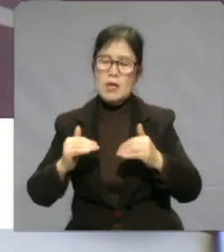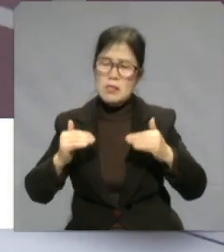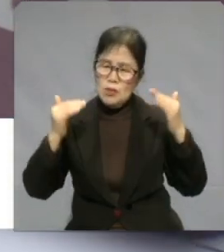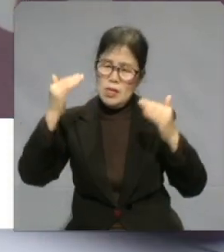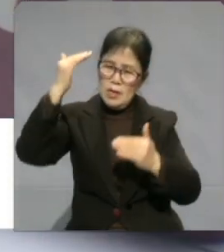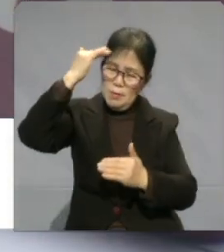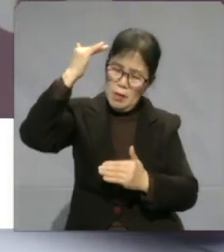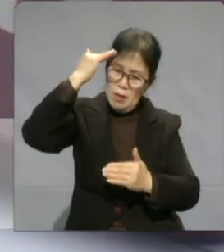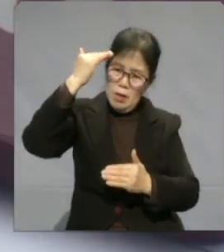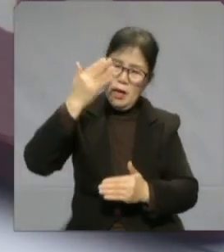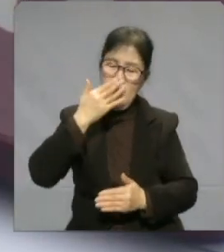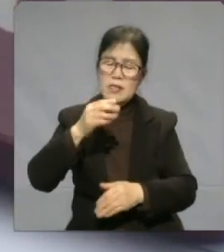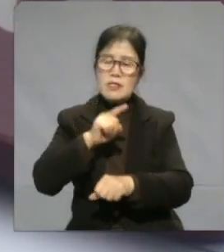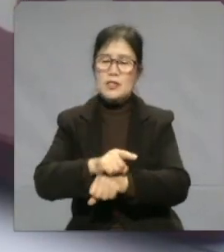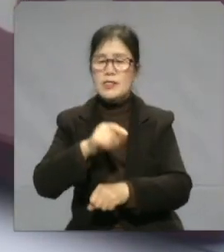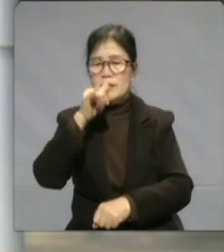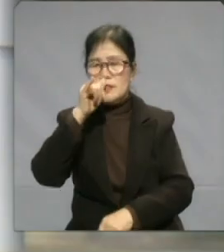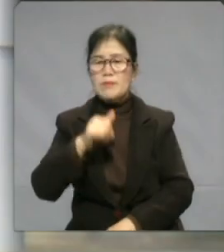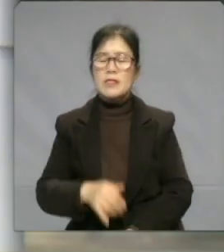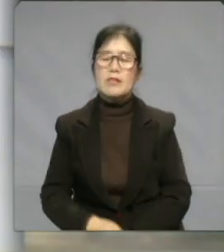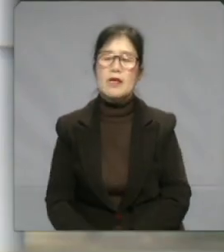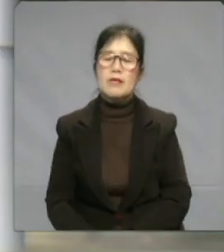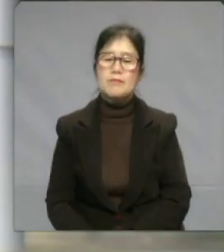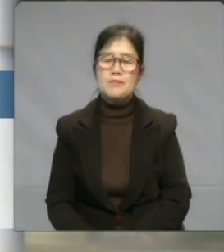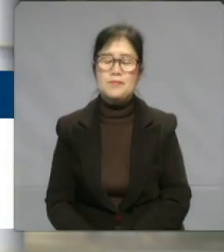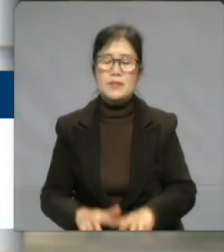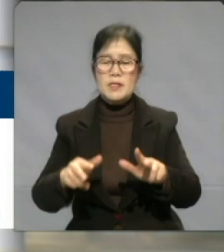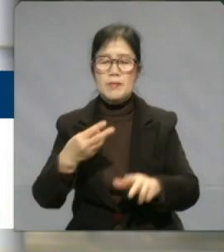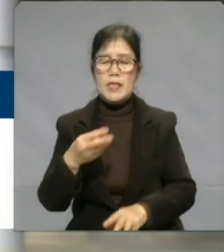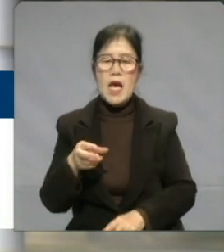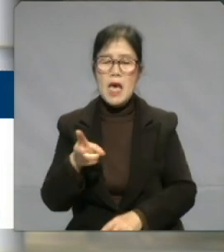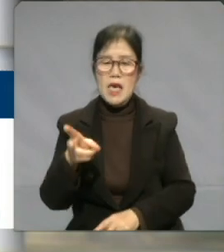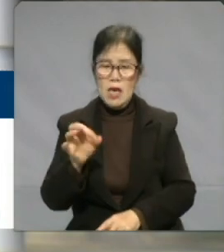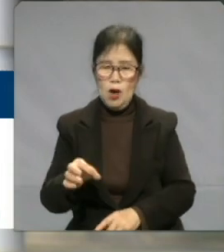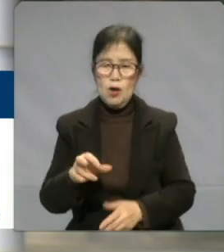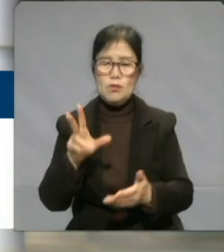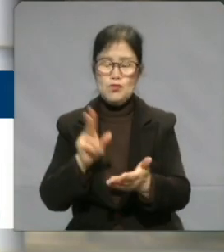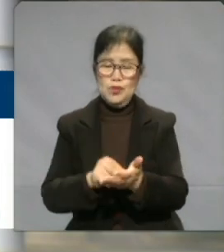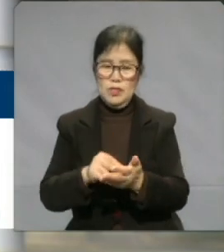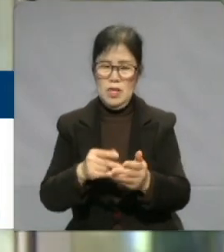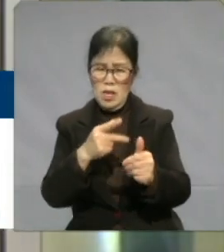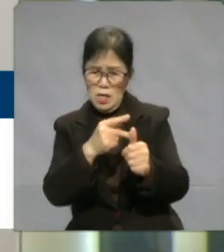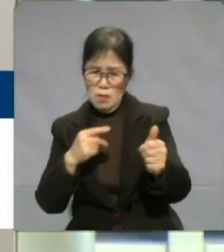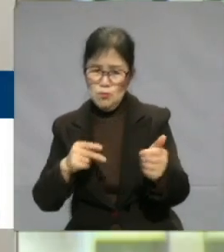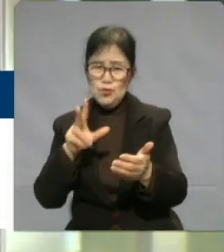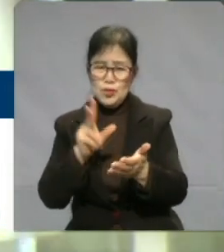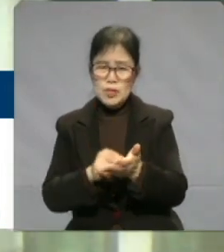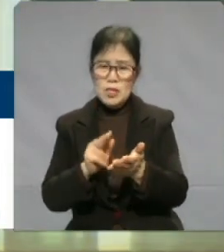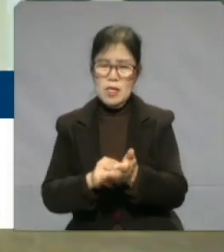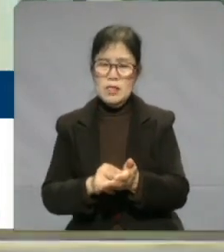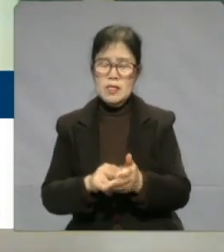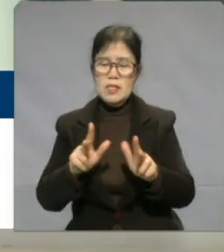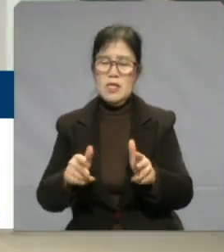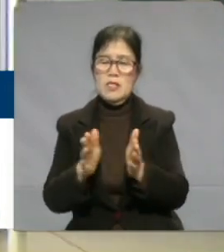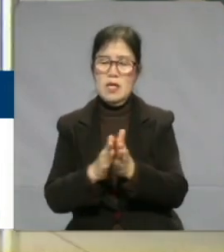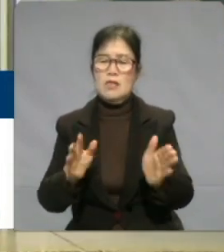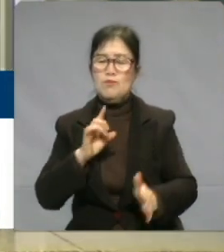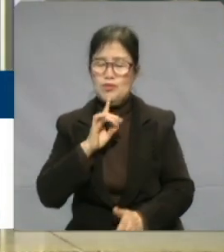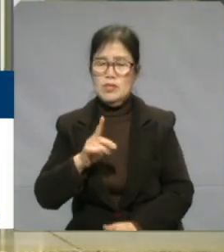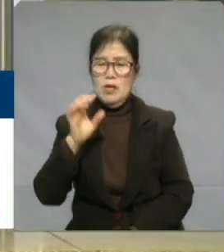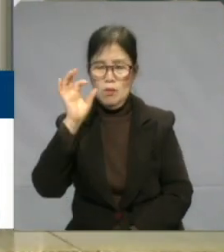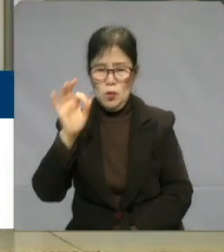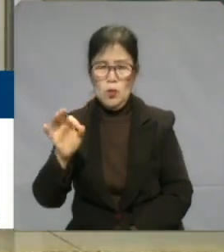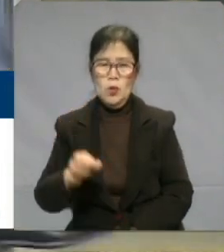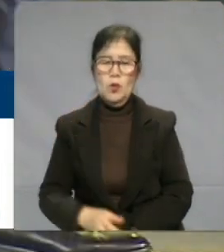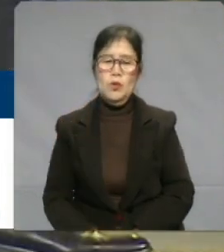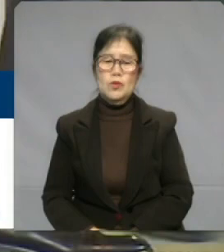발목이 붙잡힐 가능성도 커졌습니다 지금 태형 그룹의 PF 문제 같은 경우는 그냥 시작일 뿐이다라고 이렇게 보고